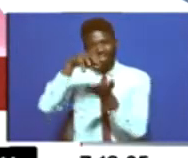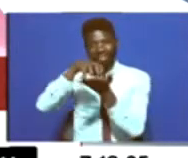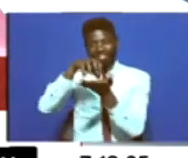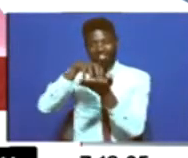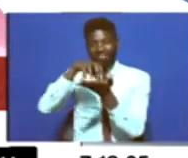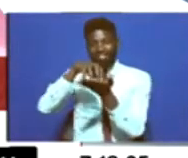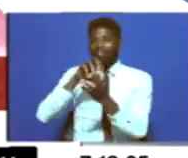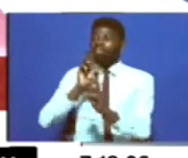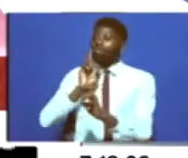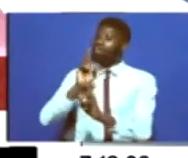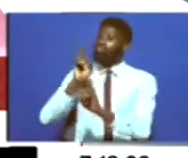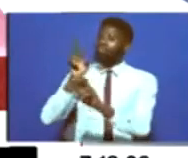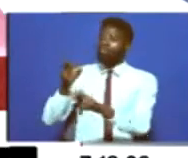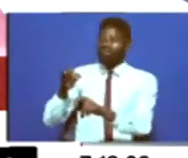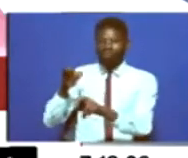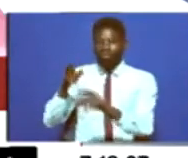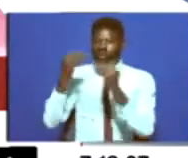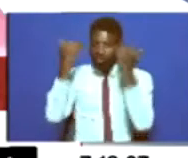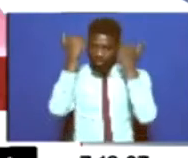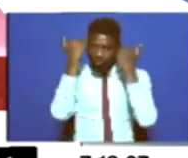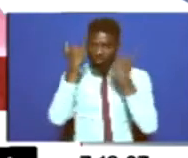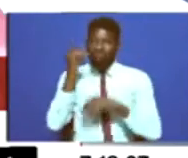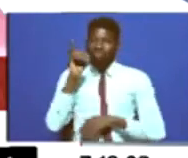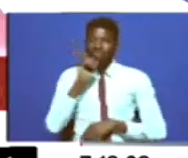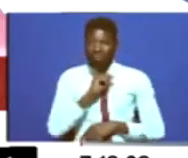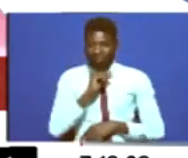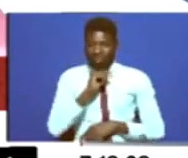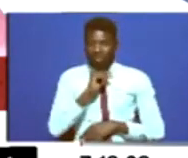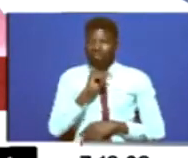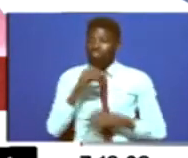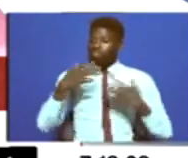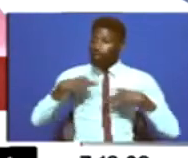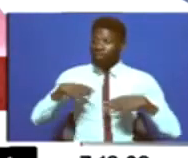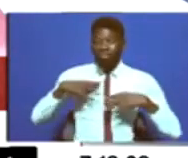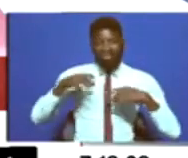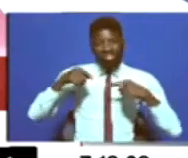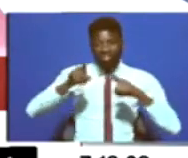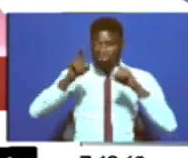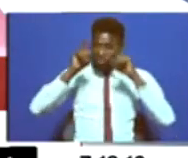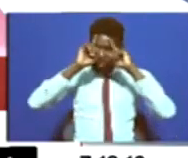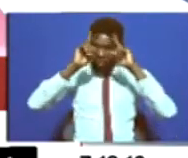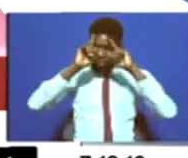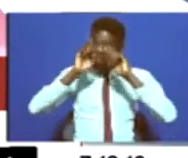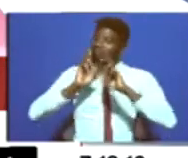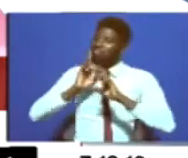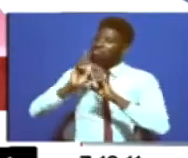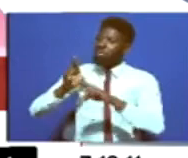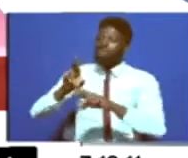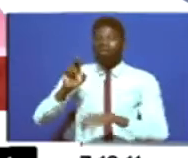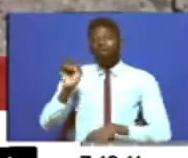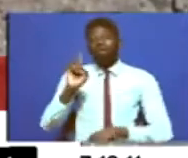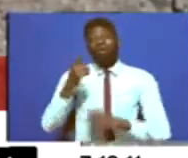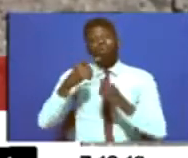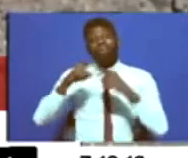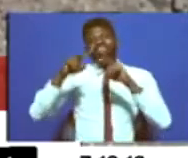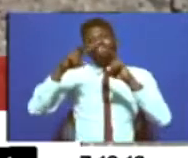kuwashtaki watu wasiokuwa na hatia katika mahakama moja Nairobi bila ya kuchunguza kikamilifu mzozo huo.